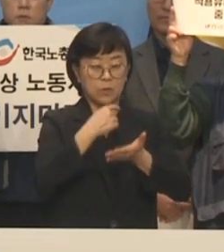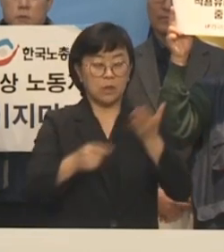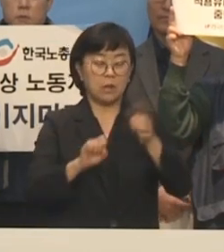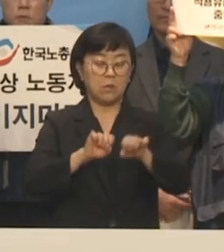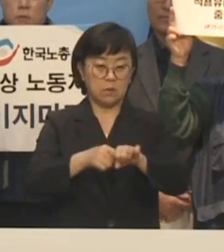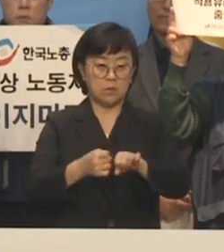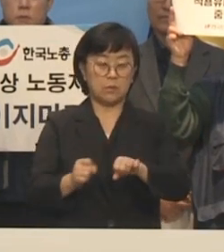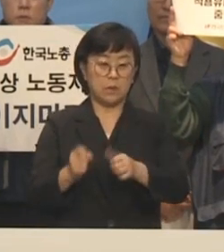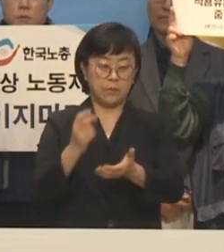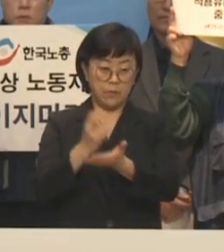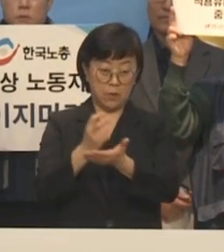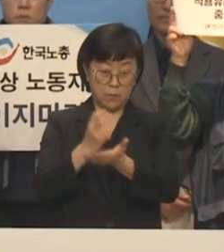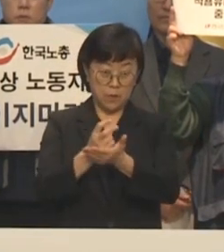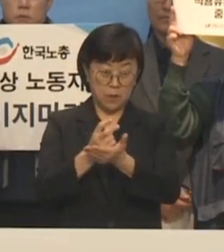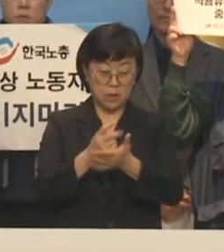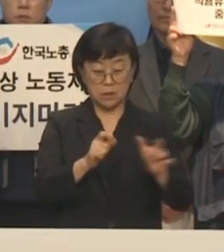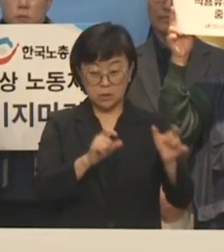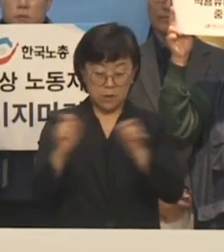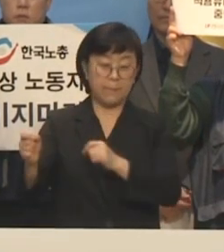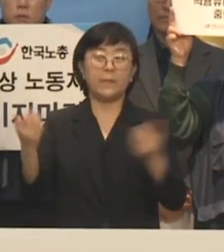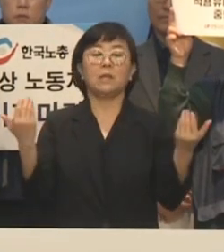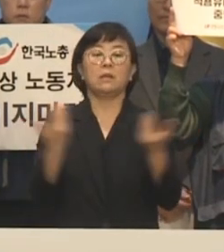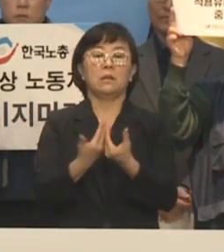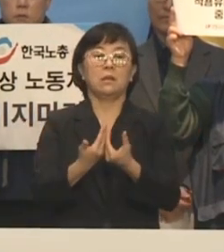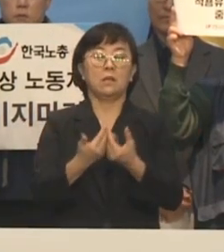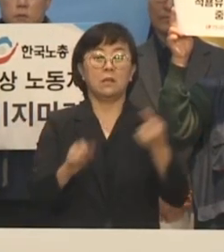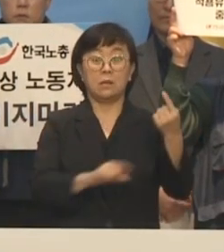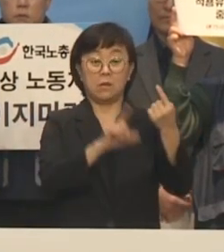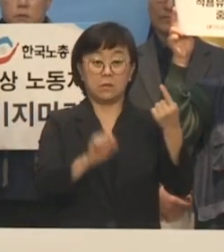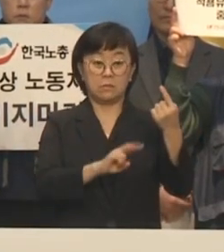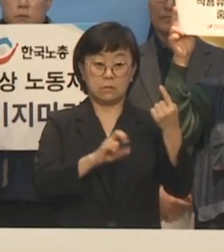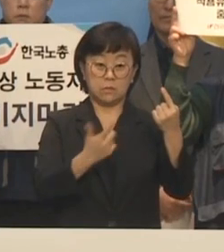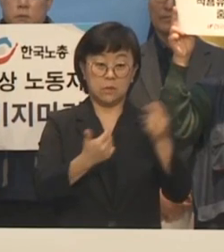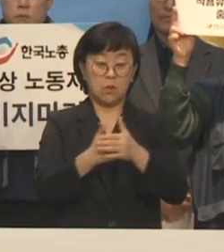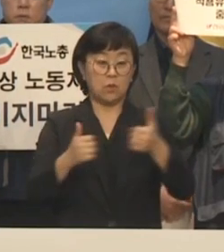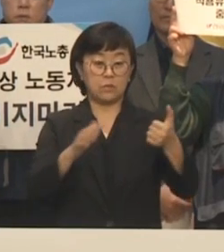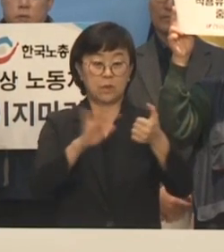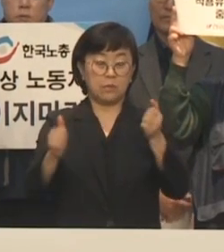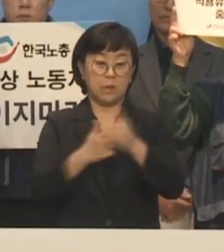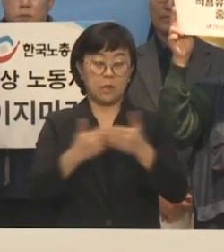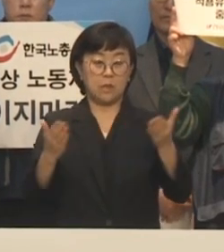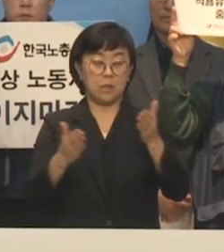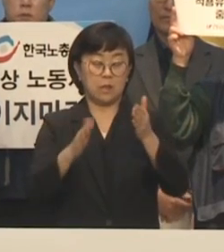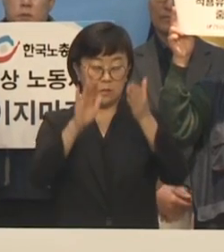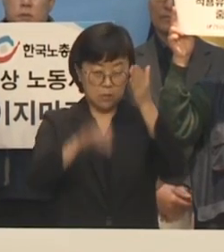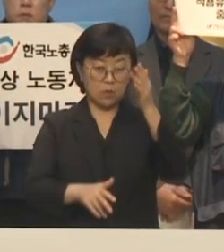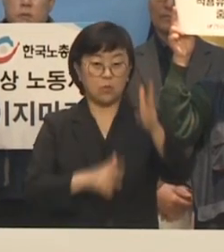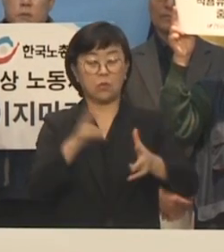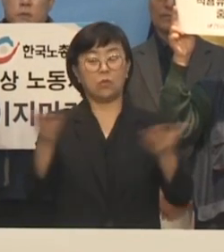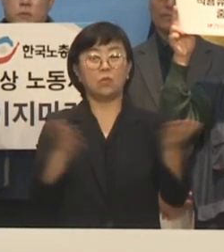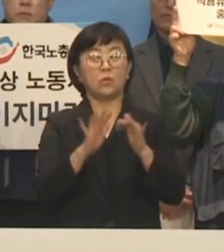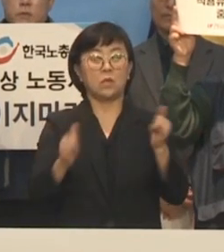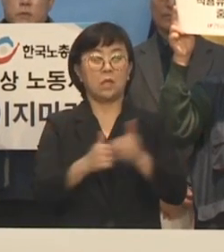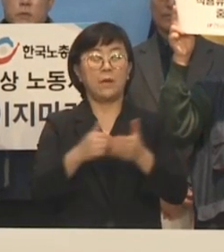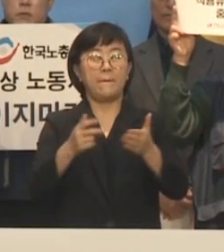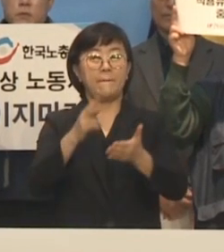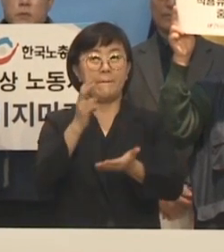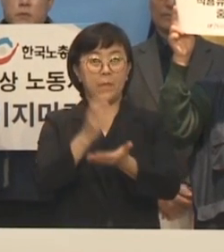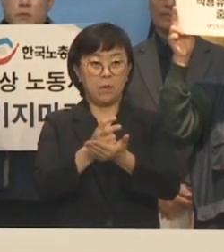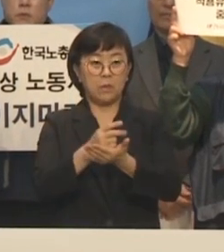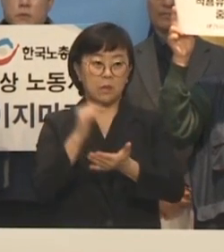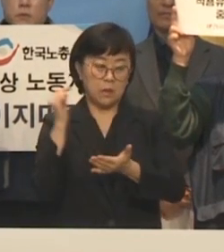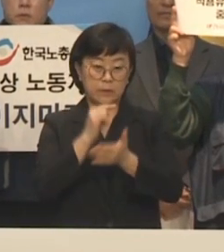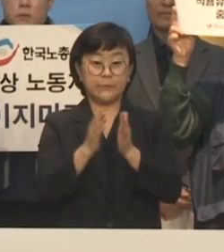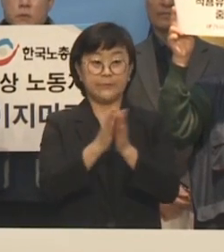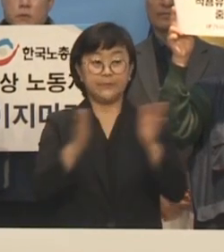중대재해처벌법의 적용 유예를 단호히 반대합니다. 1월 27일 50인 미만 노동자들을 지키기 위해 이 법은 엄격히